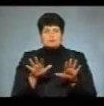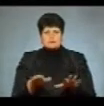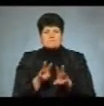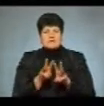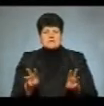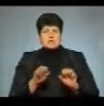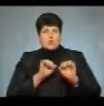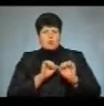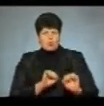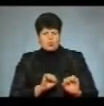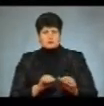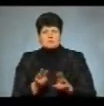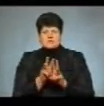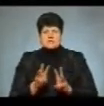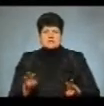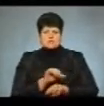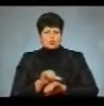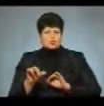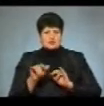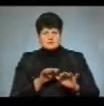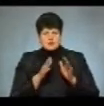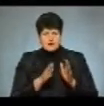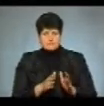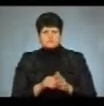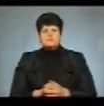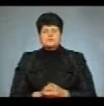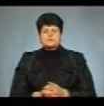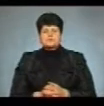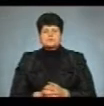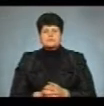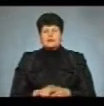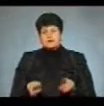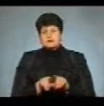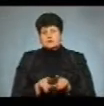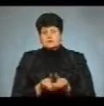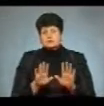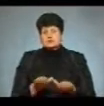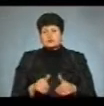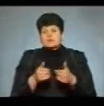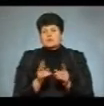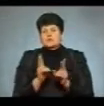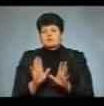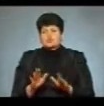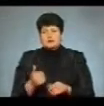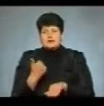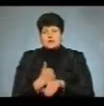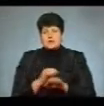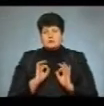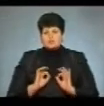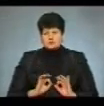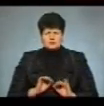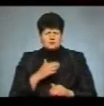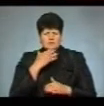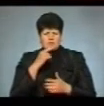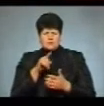міністра оборони, міністра закордонних справ. Ось так само, відповідно, кого будуть подавати генпрокурором,